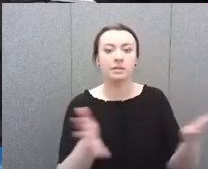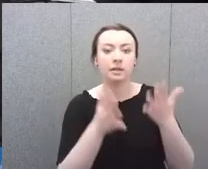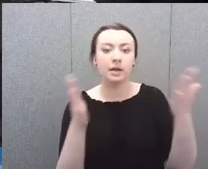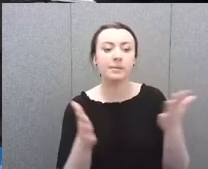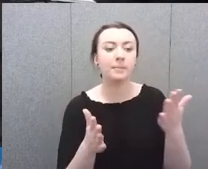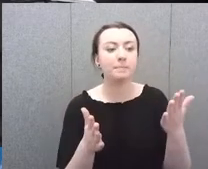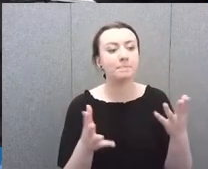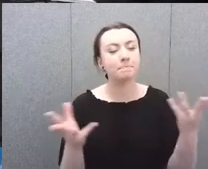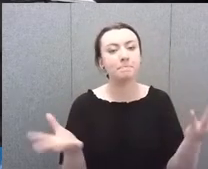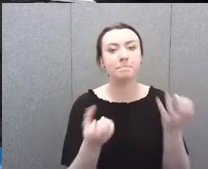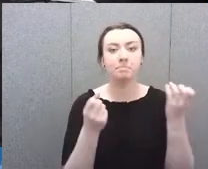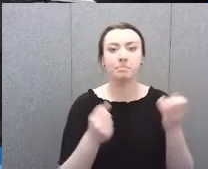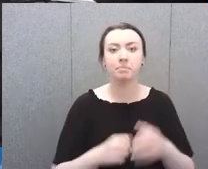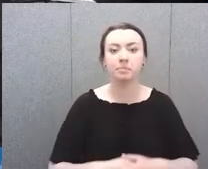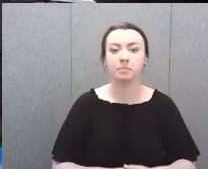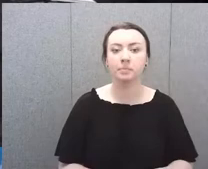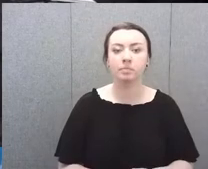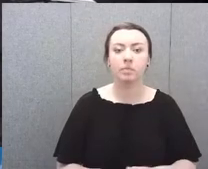регулированное